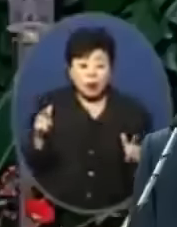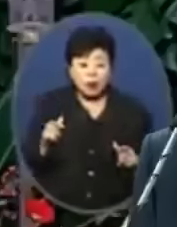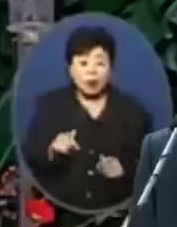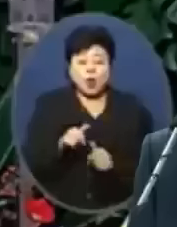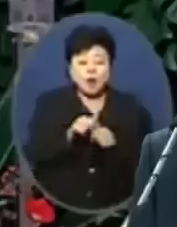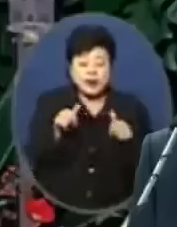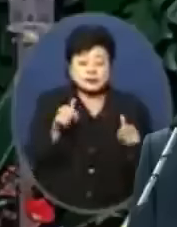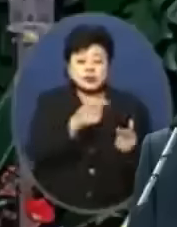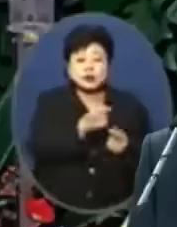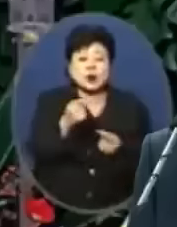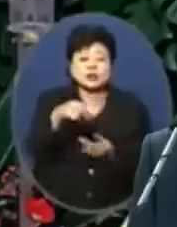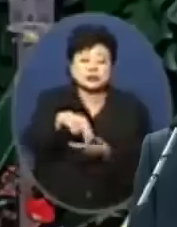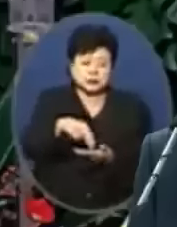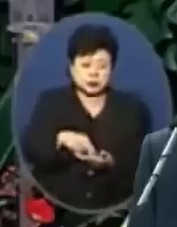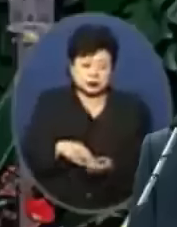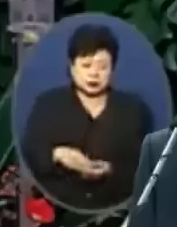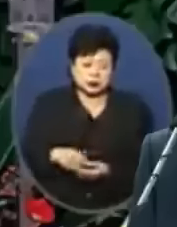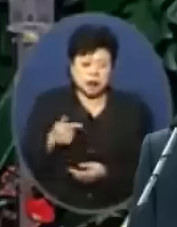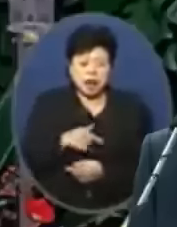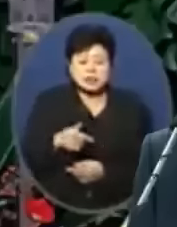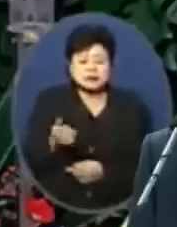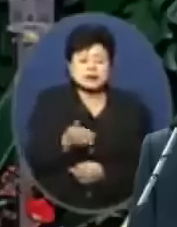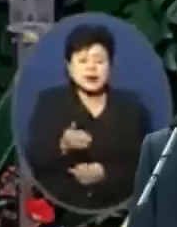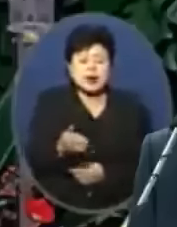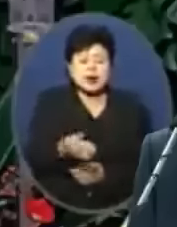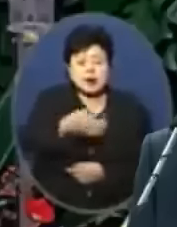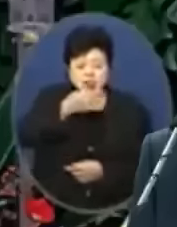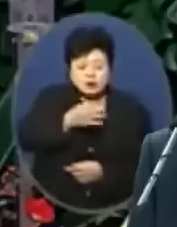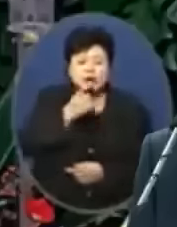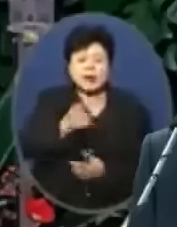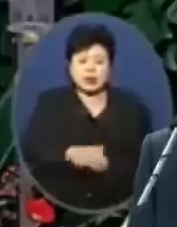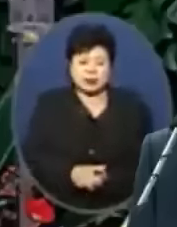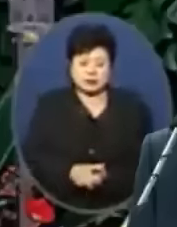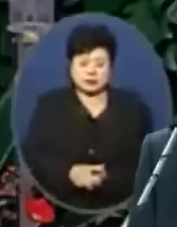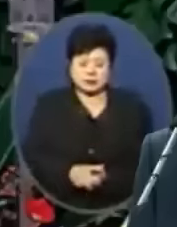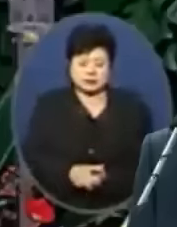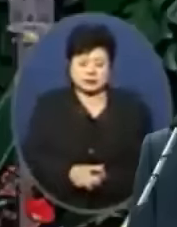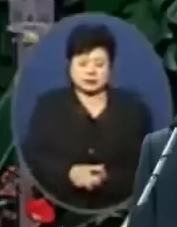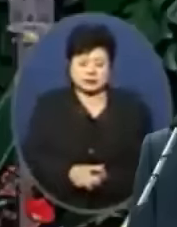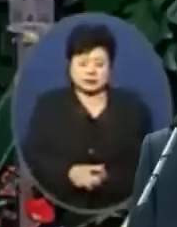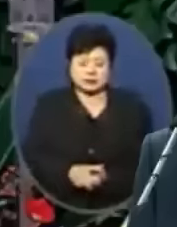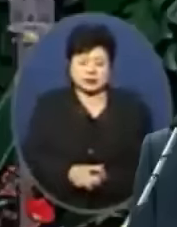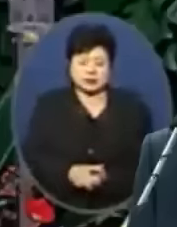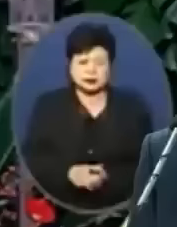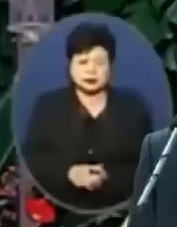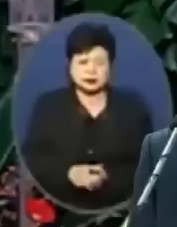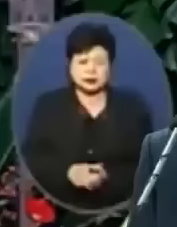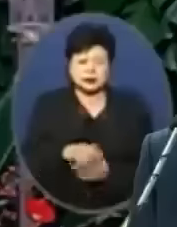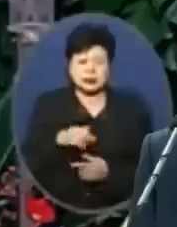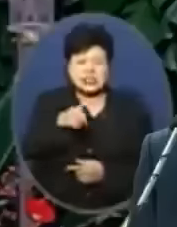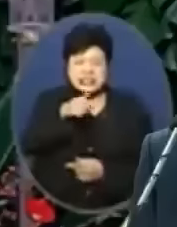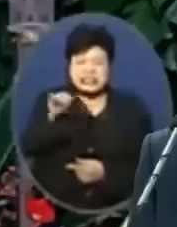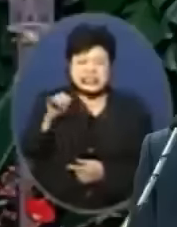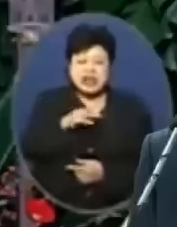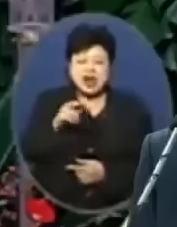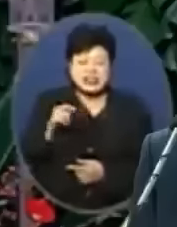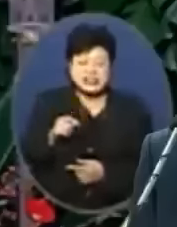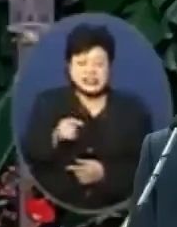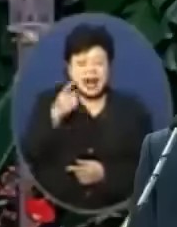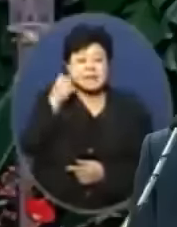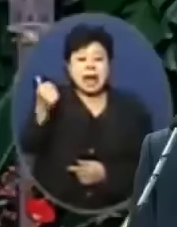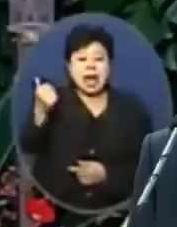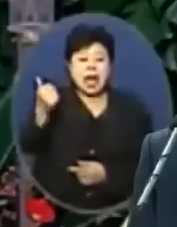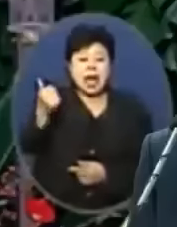요사이 남성들도 텅 빈 가슴으로 힘이 들어가고 있는 것입니다. 소위 기러기 아빠 증후군을 앓는 아버지들이 많이 있는